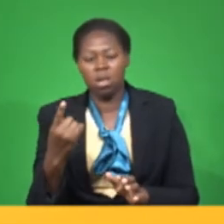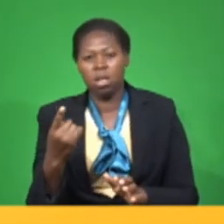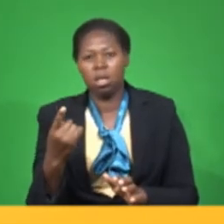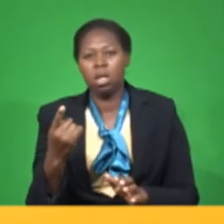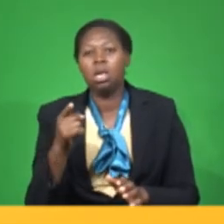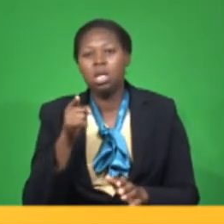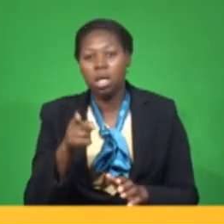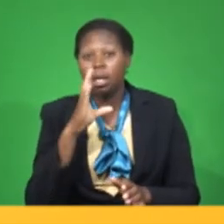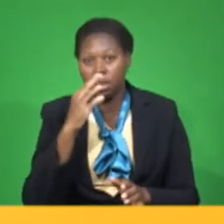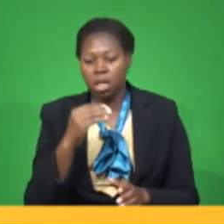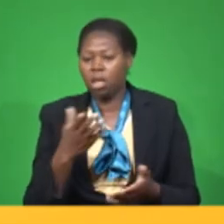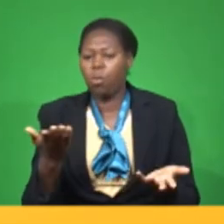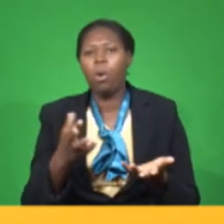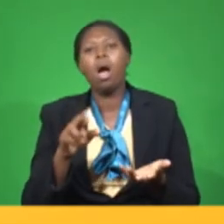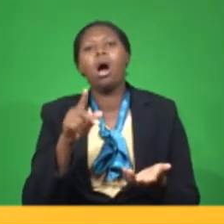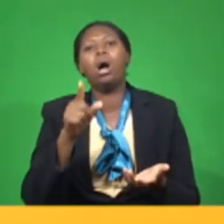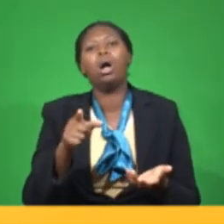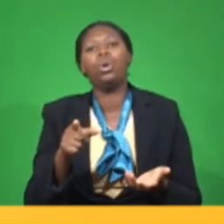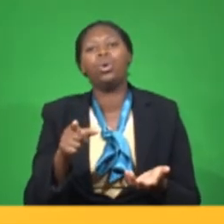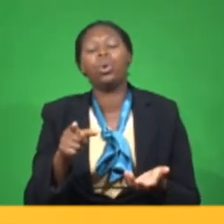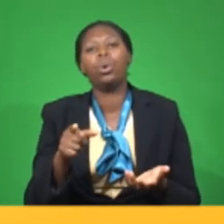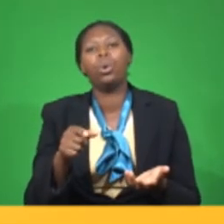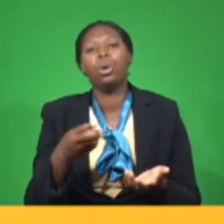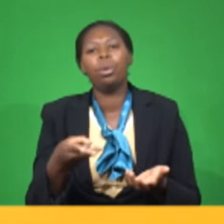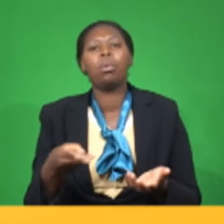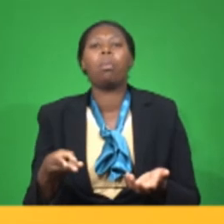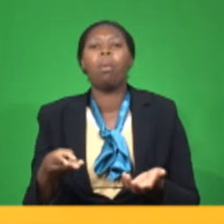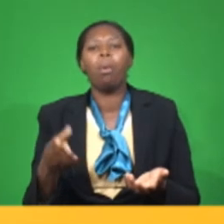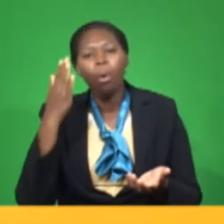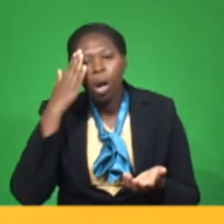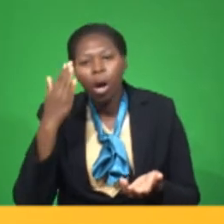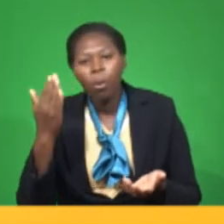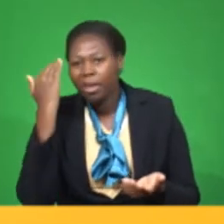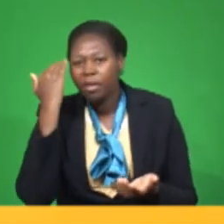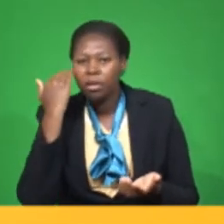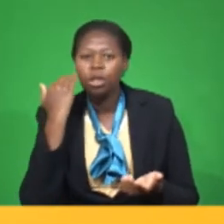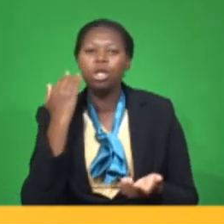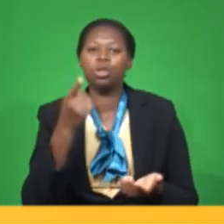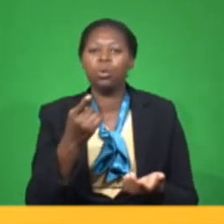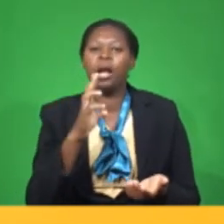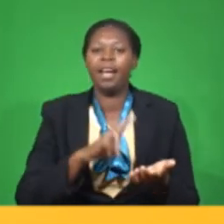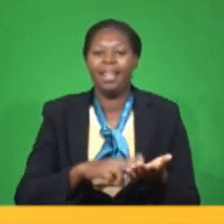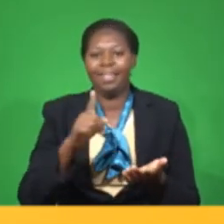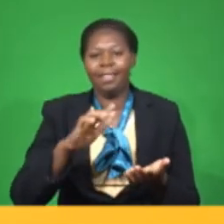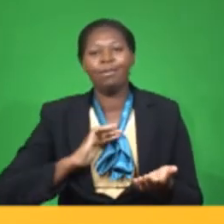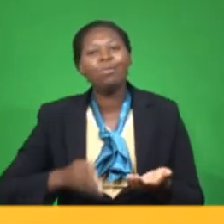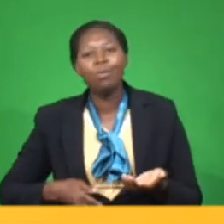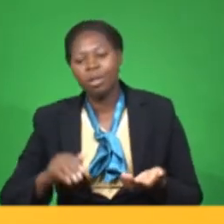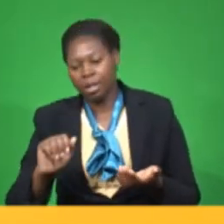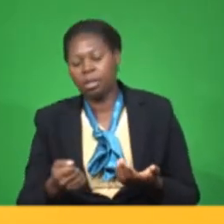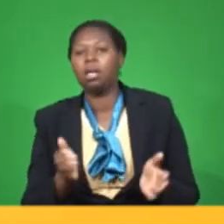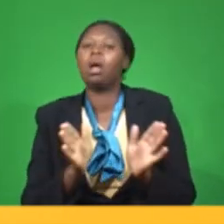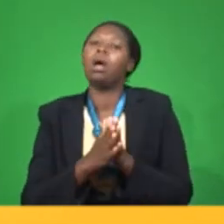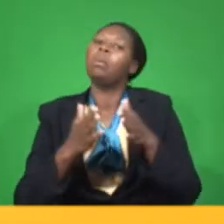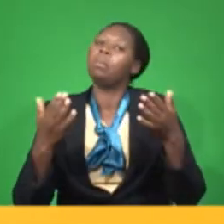vakupomera mhosva varipiko? Hakuna wakutonga here? Iye akati, hakuna ishe. Jesu akati kwaari,